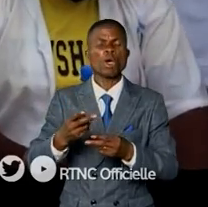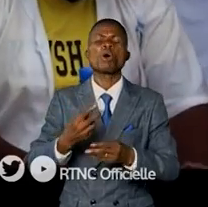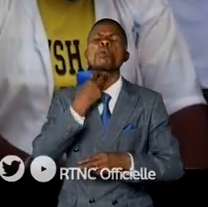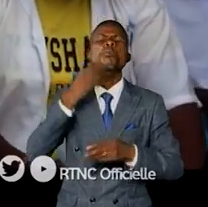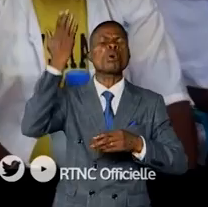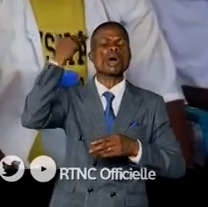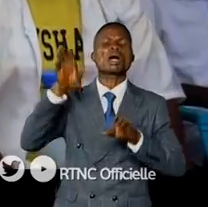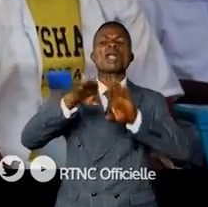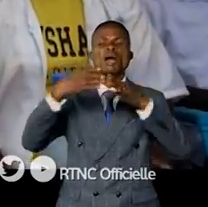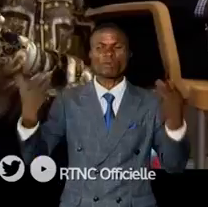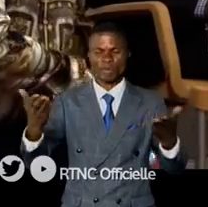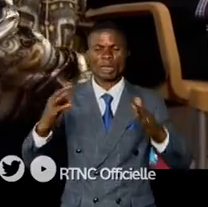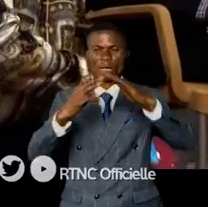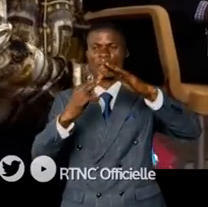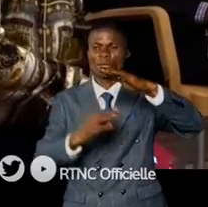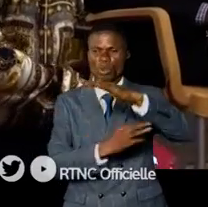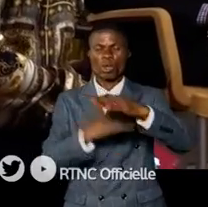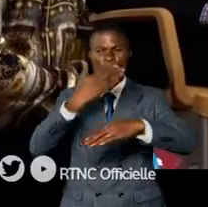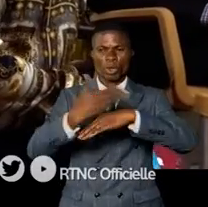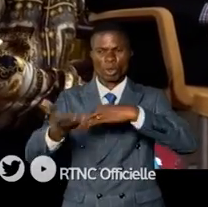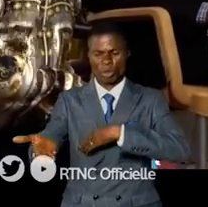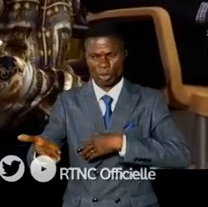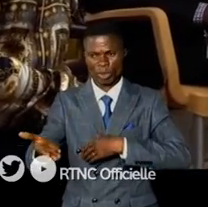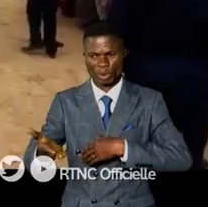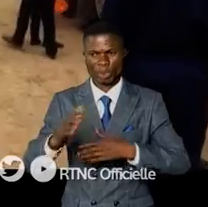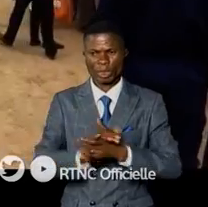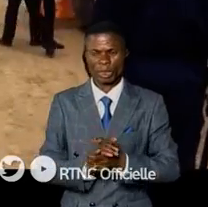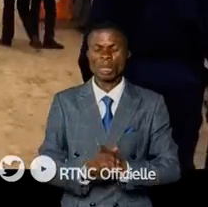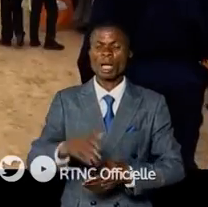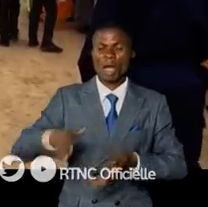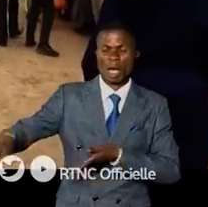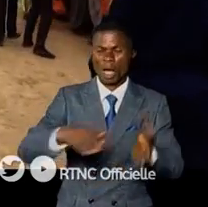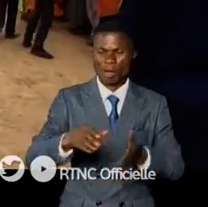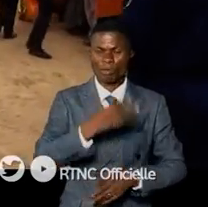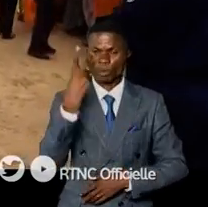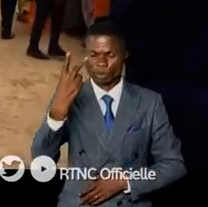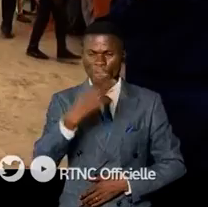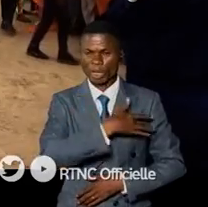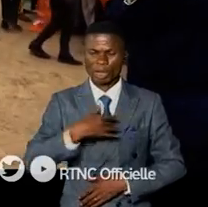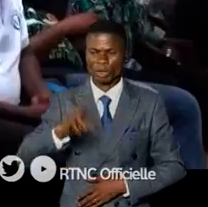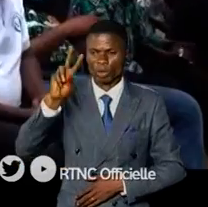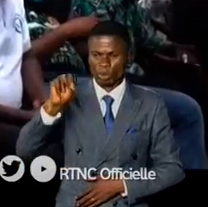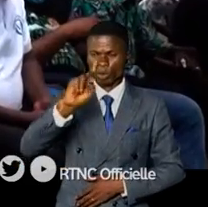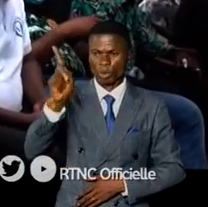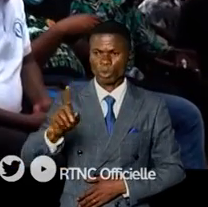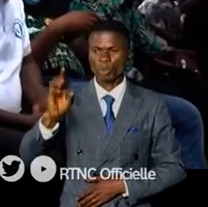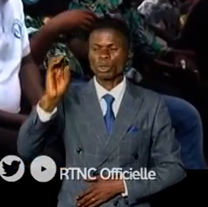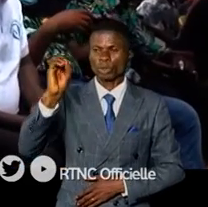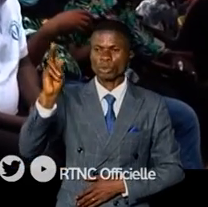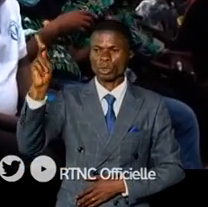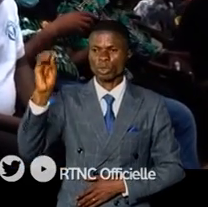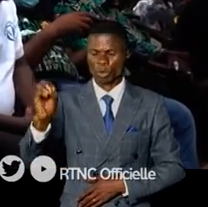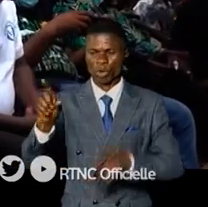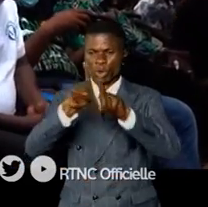route Mokali-Nzoko et encore du calvaire de la population de Tshangoum sa préoccupation. Ici à Kinshasa, dans la commune